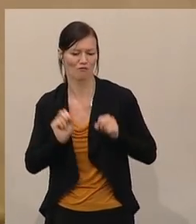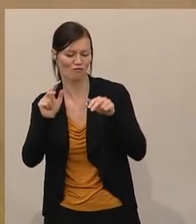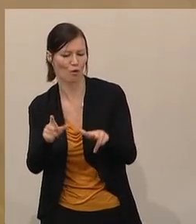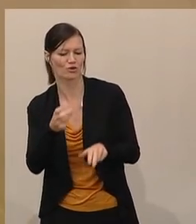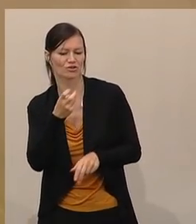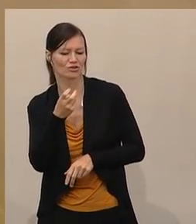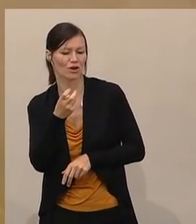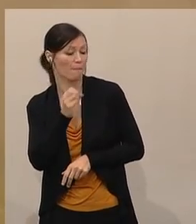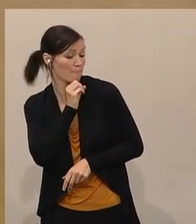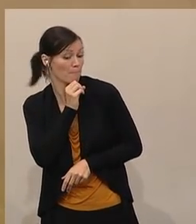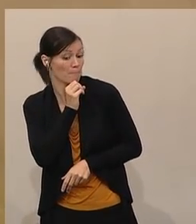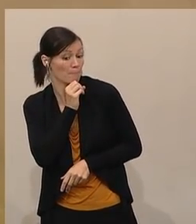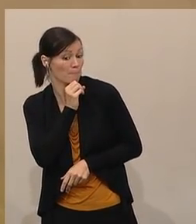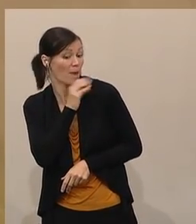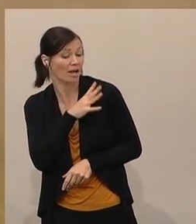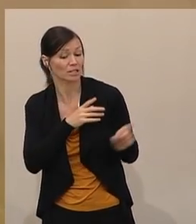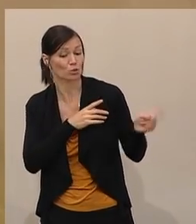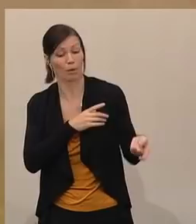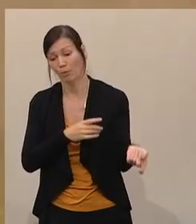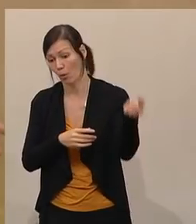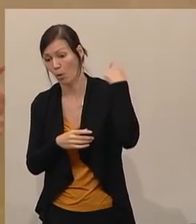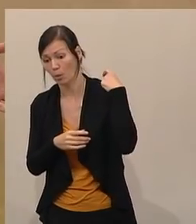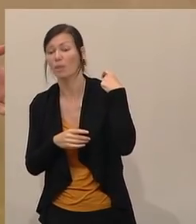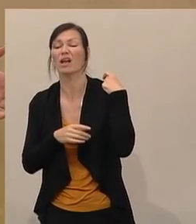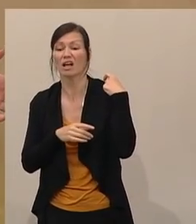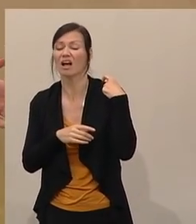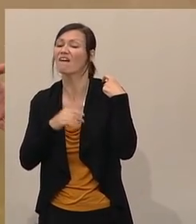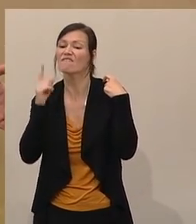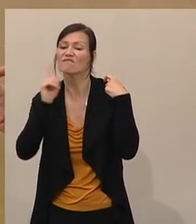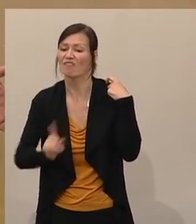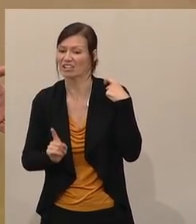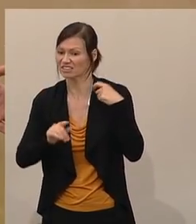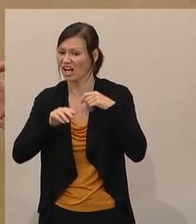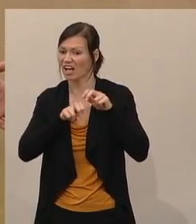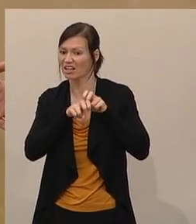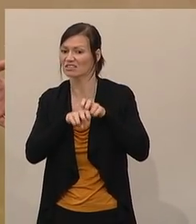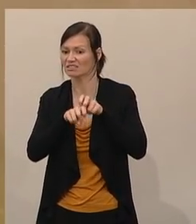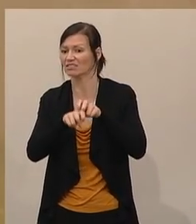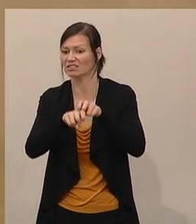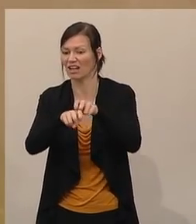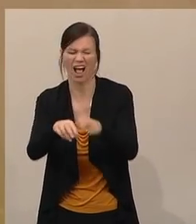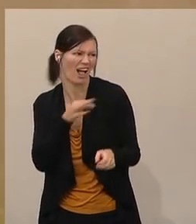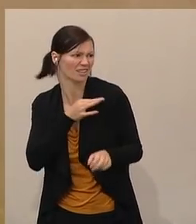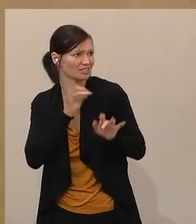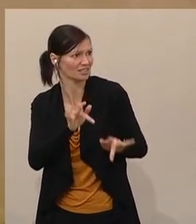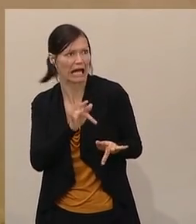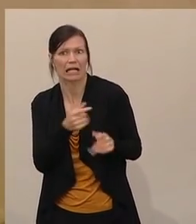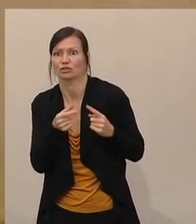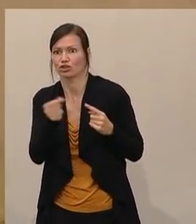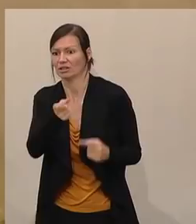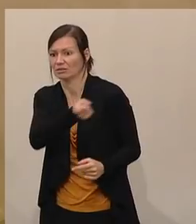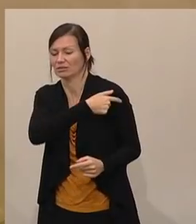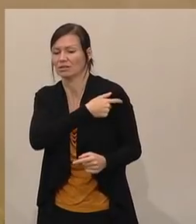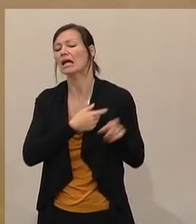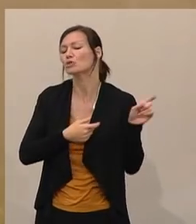Skorpion eigentlich gar nicht am Rücken über das Wasser tragen. Vor lauter Angst, er könnte gestochen werden. Bei erster Gelegenheit sticht der Skorpion